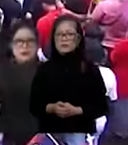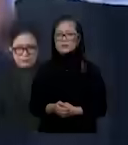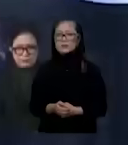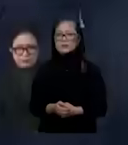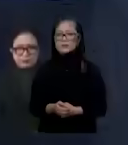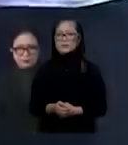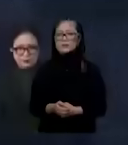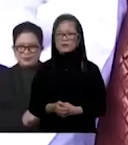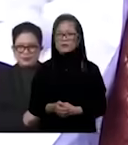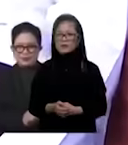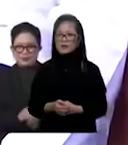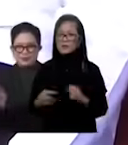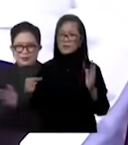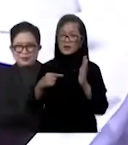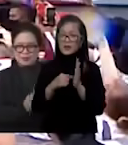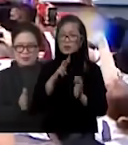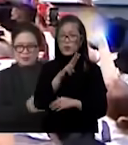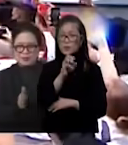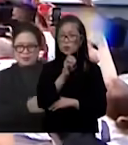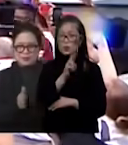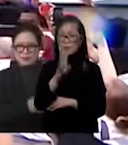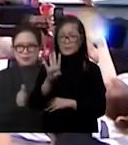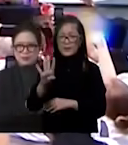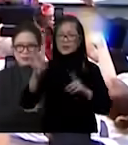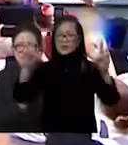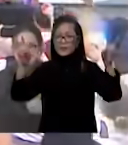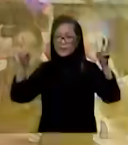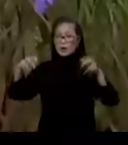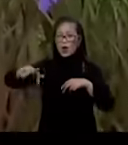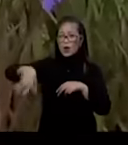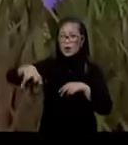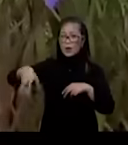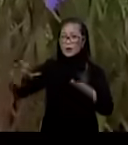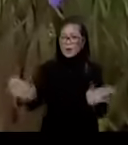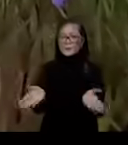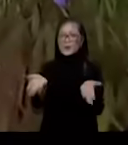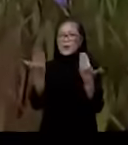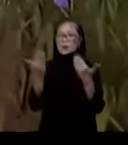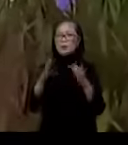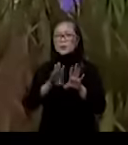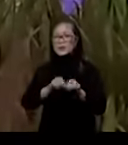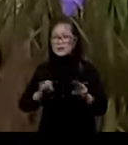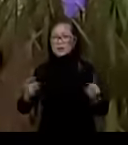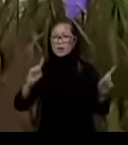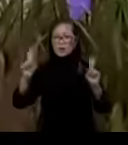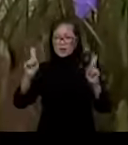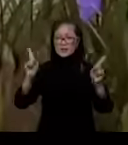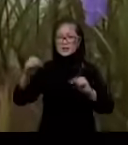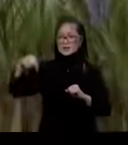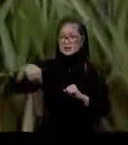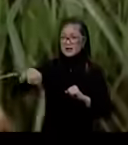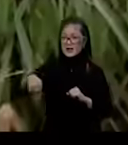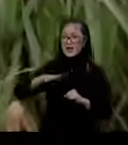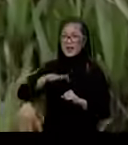Jelang Pilkada 2024, isu dinasti politik kembali berhembus. Kali ini giliran putra bungsu Presiden Joko Widodo, Kaisang Pangarep,